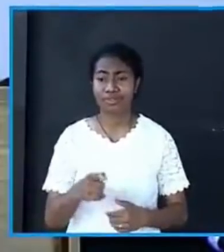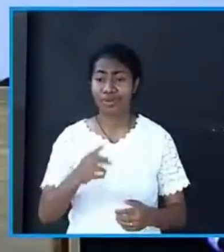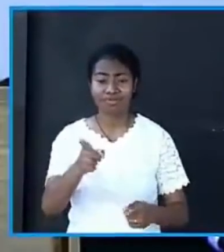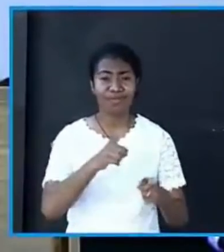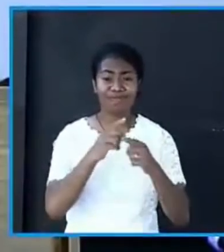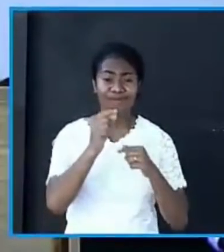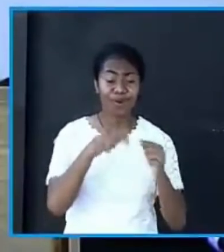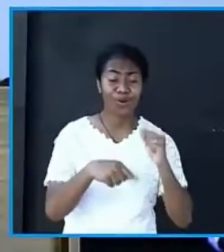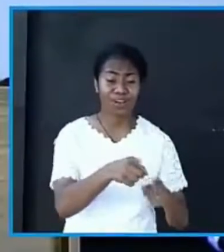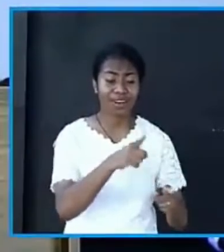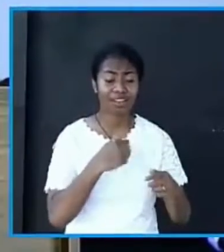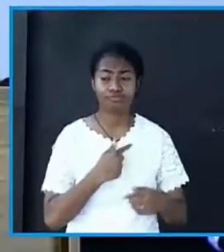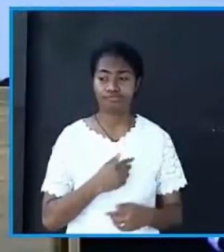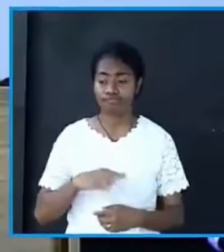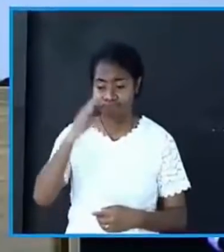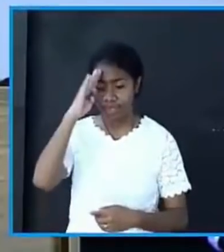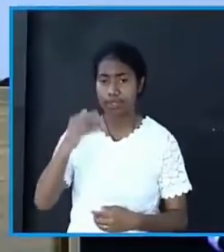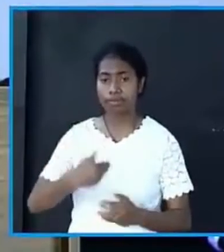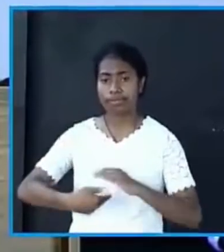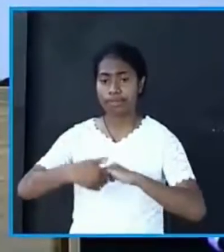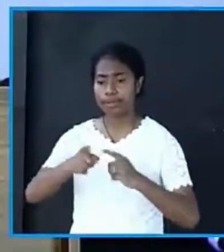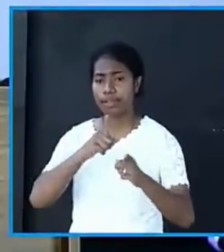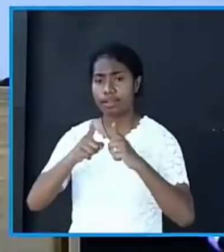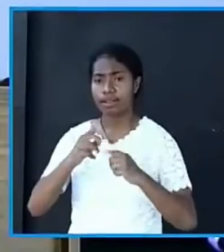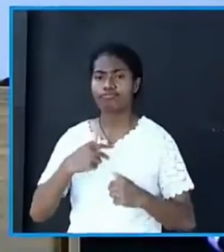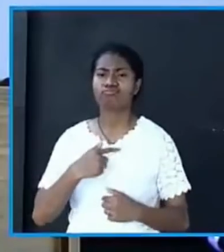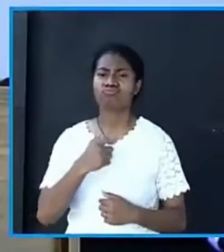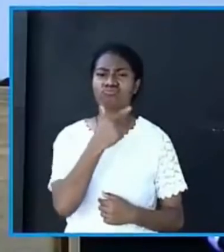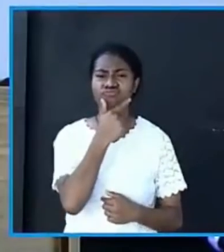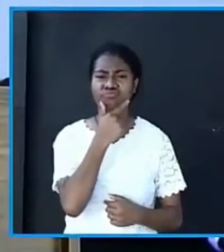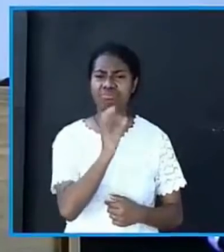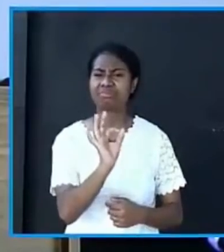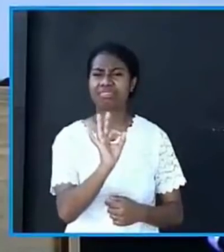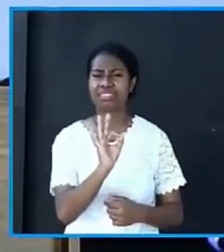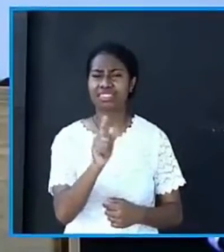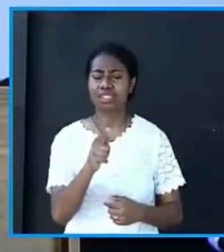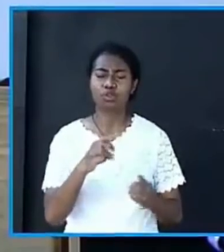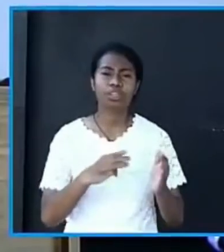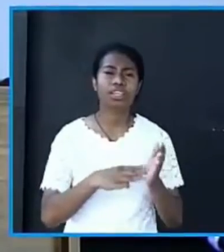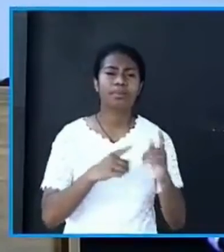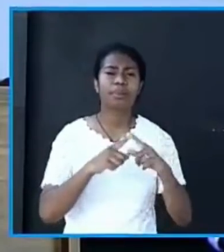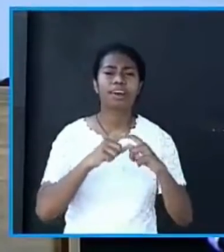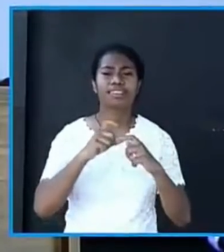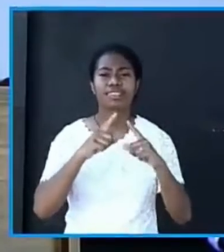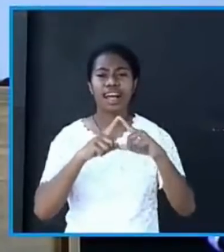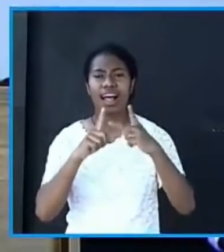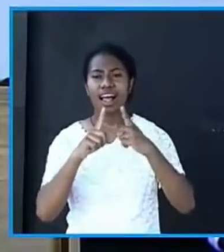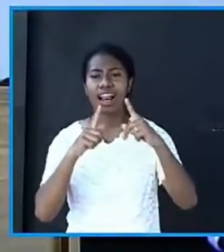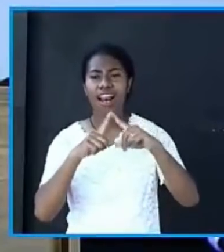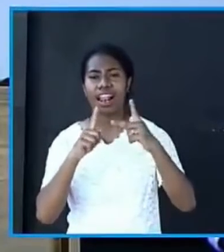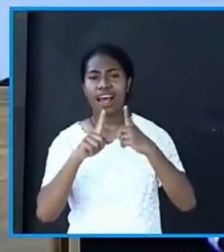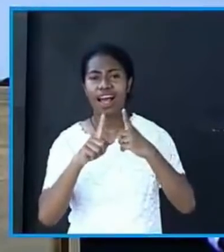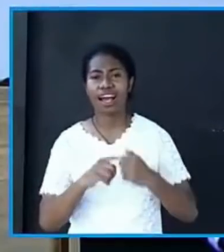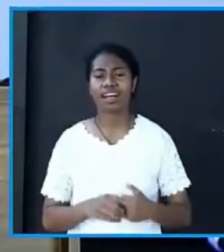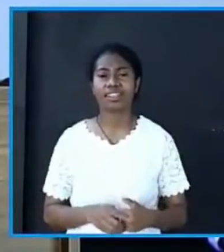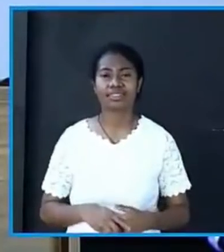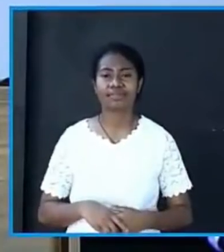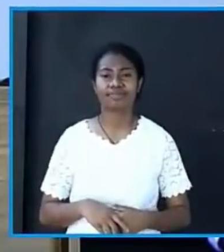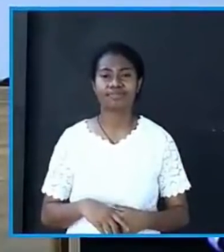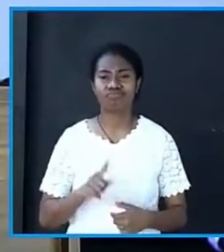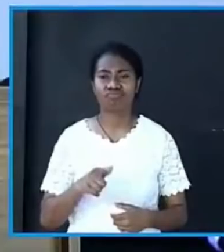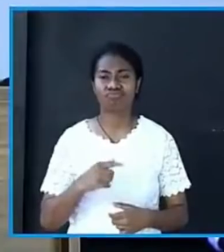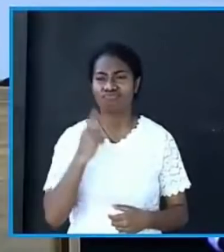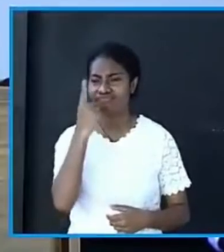ya bikin masalahnya lengket pakai robot yang selalu senyum pistol ramah